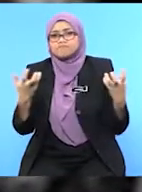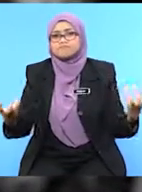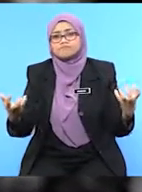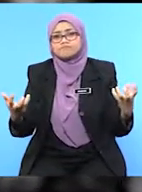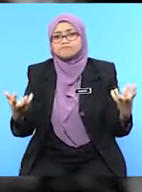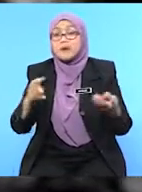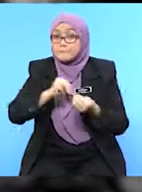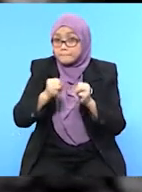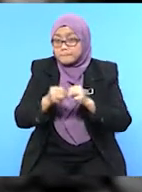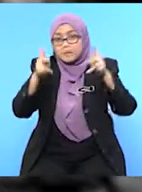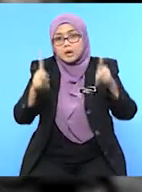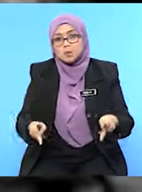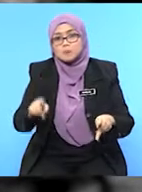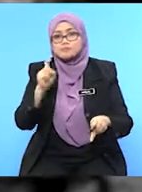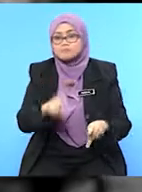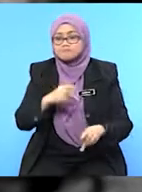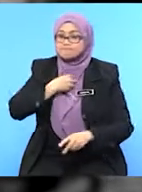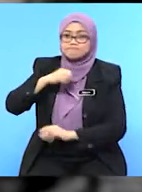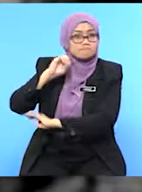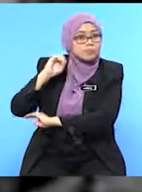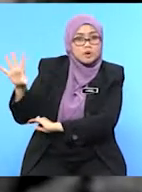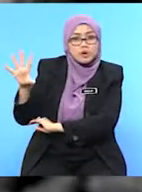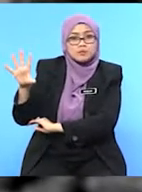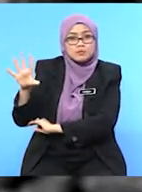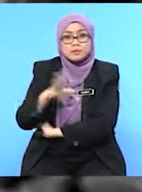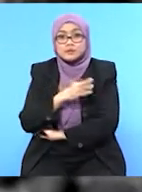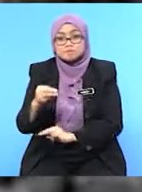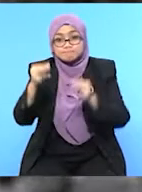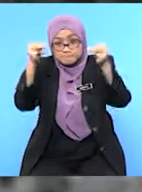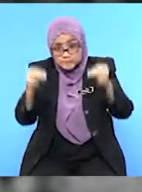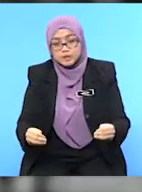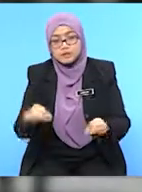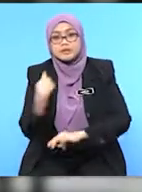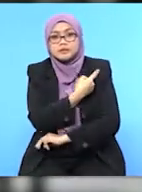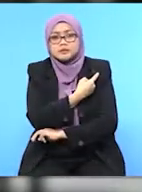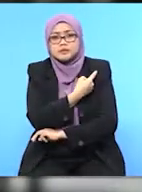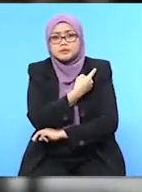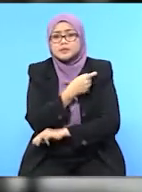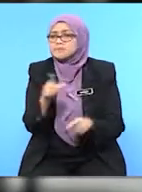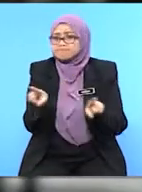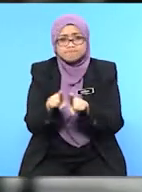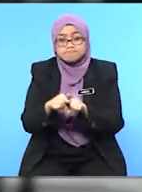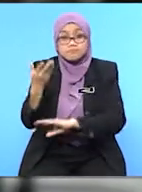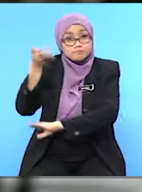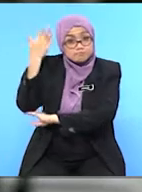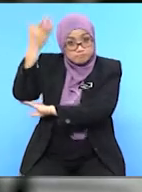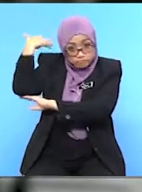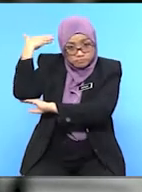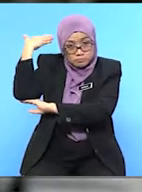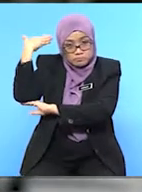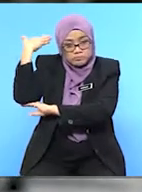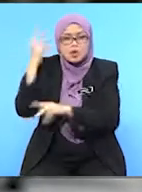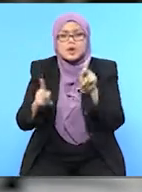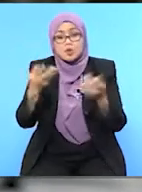atau dihapuskan dalam diri setiap hari masyarakat di negara kita sejarah juga telah membuktikan bahwa dengan Adanya isu